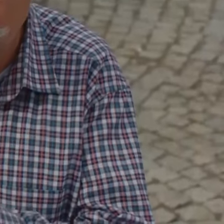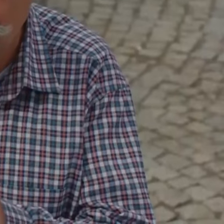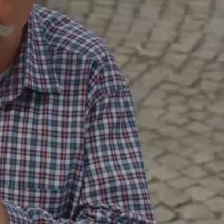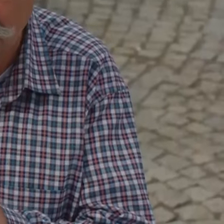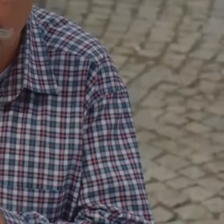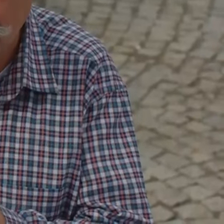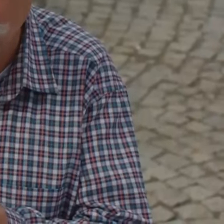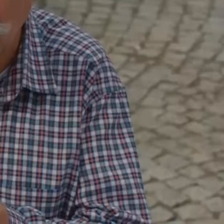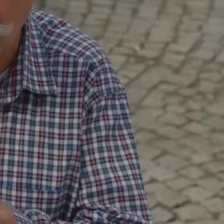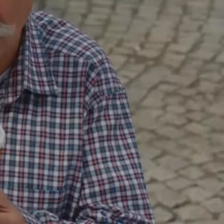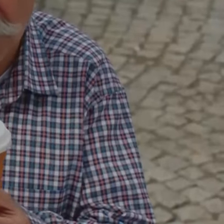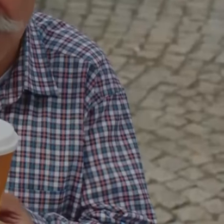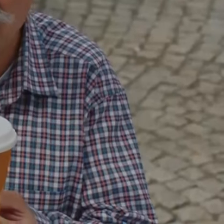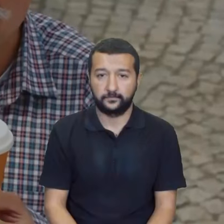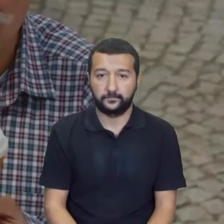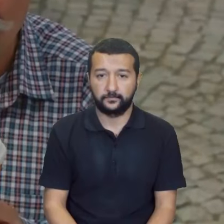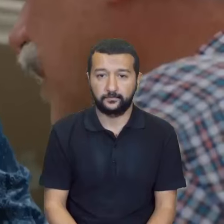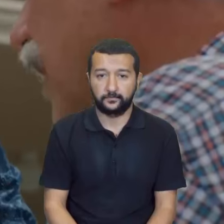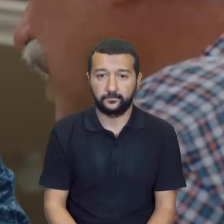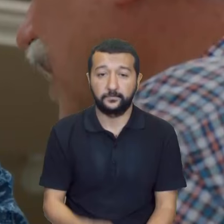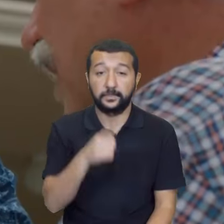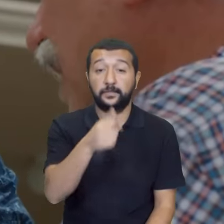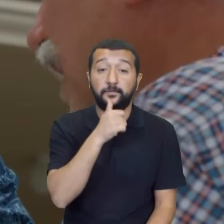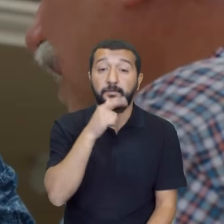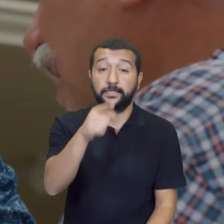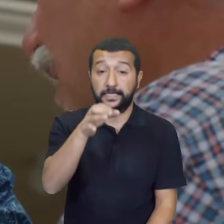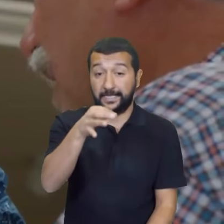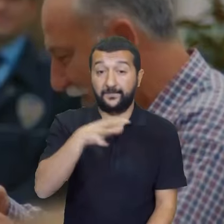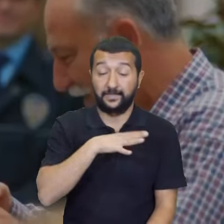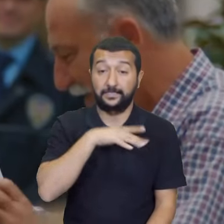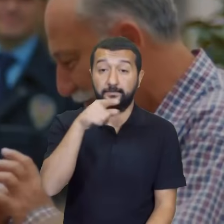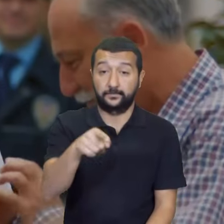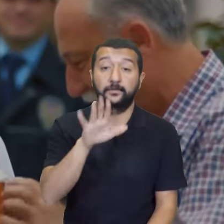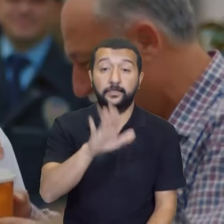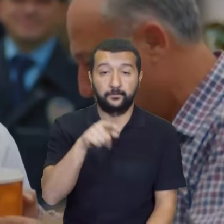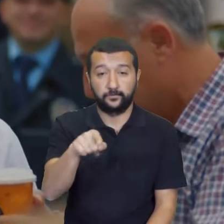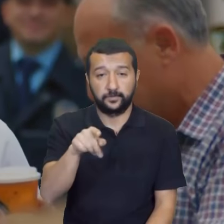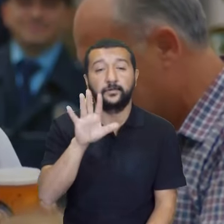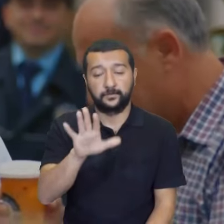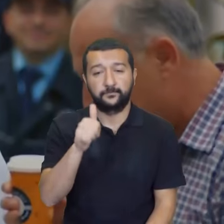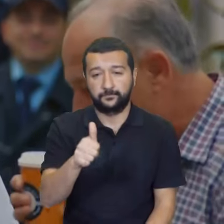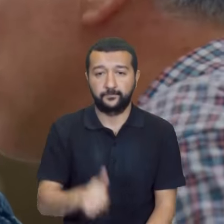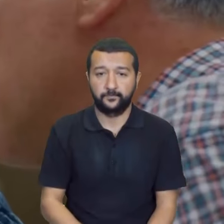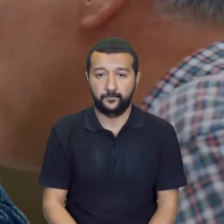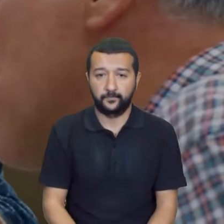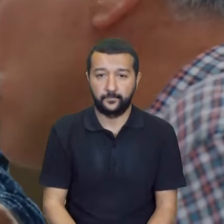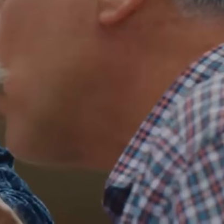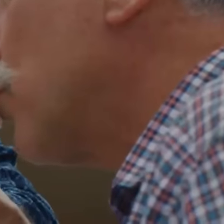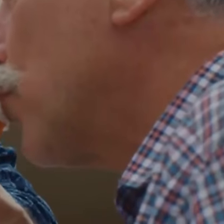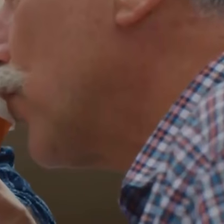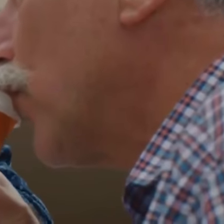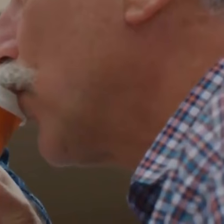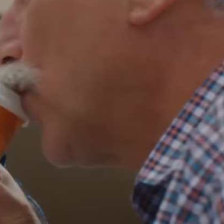Kahve bardağını çevirerek inceledi. Baba, delik şurada. Burada. Nereden içeceğini